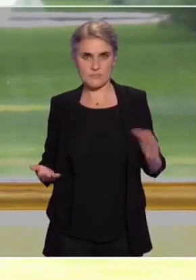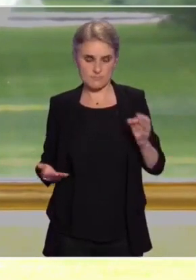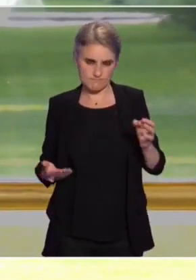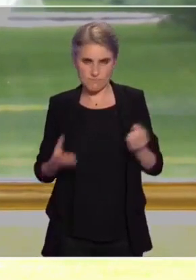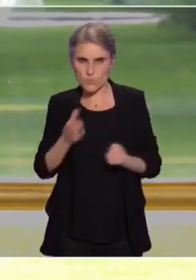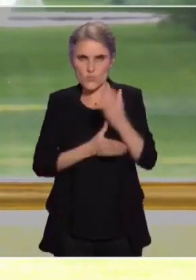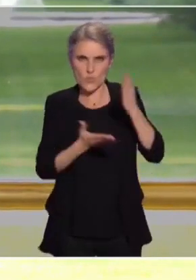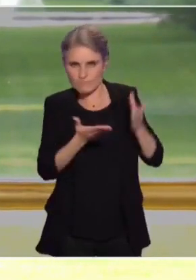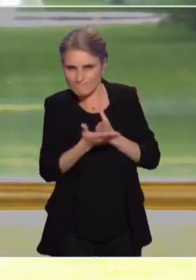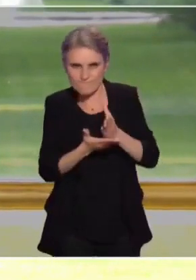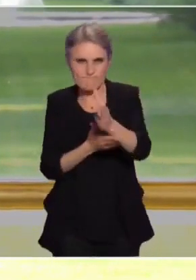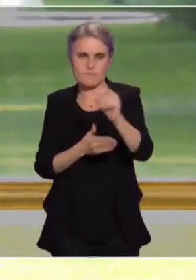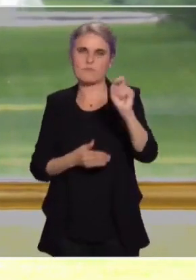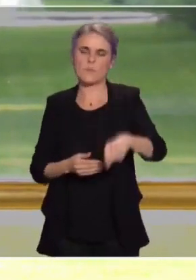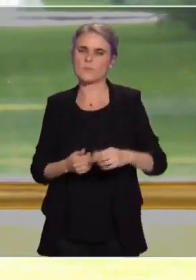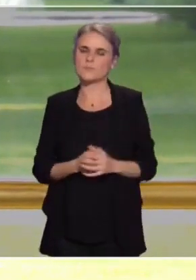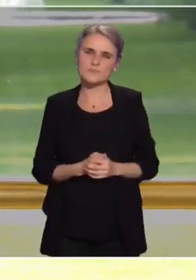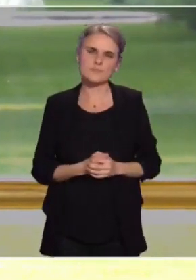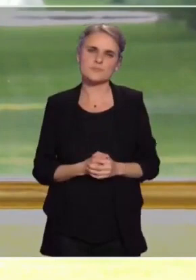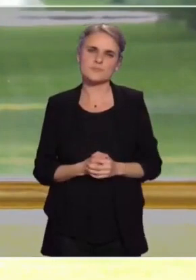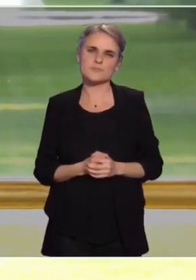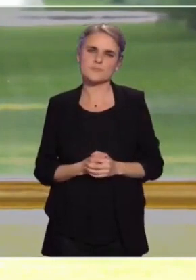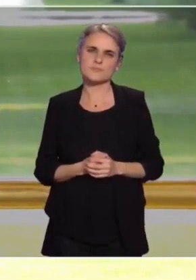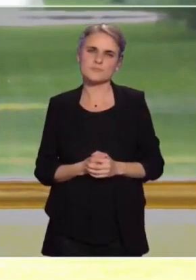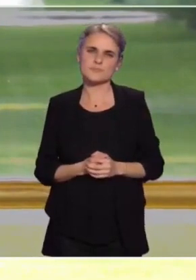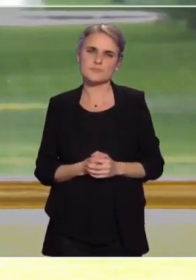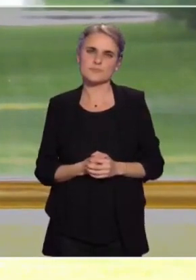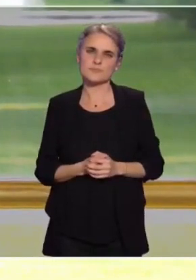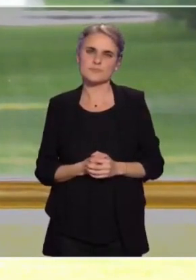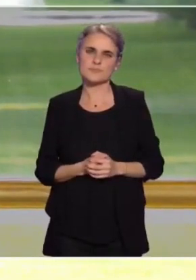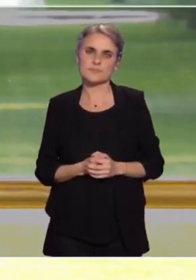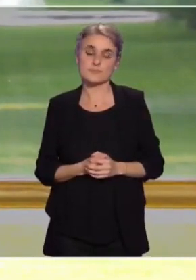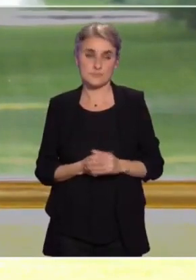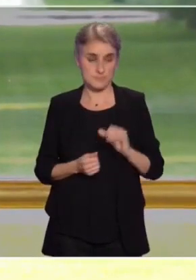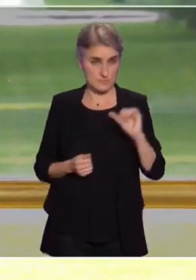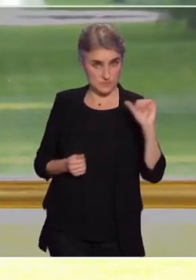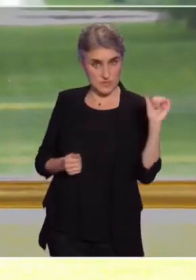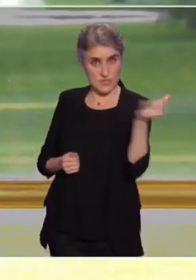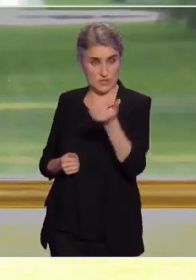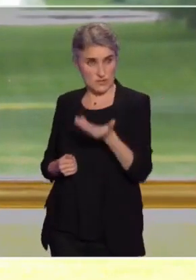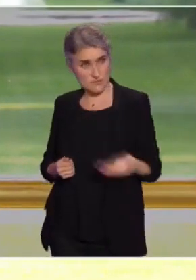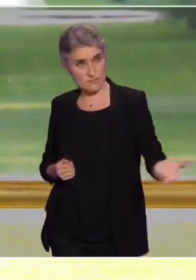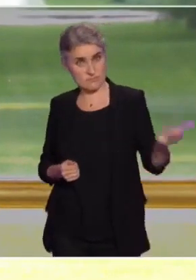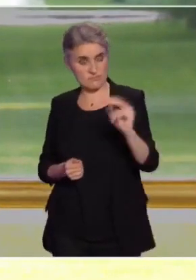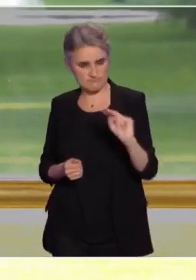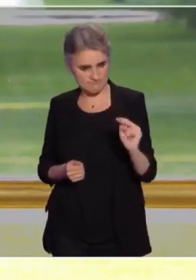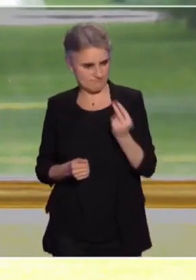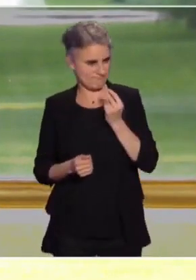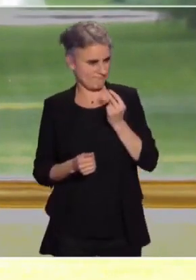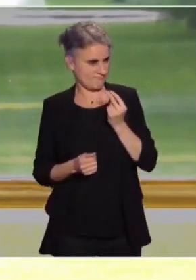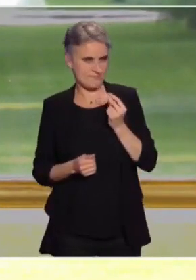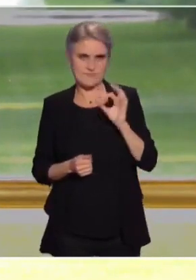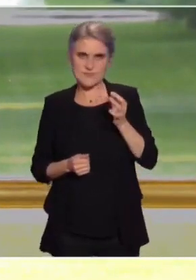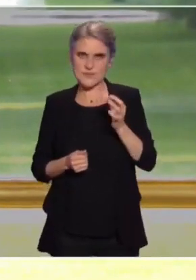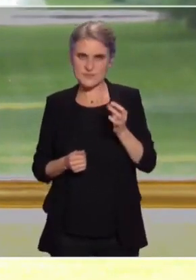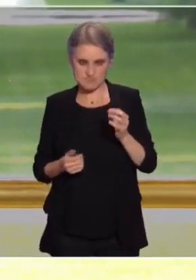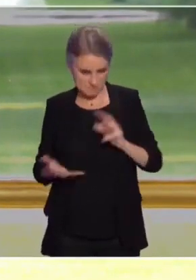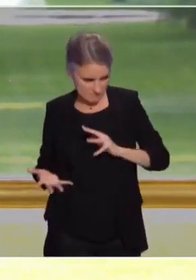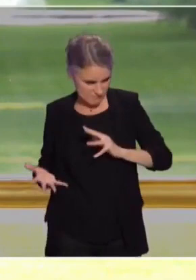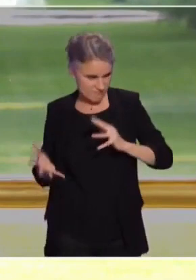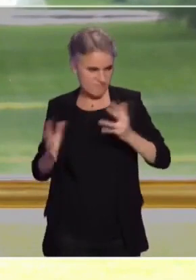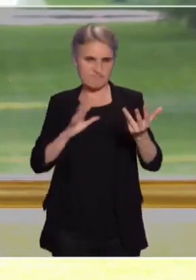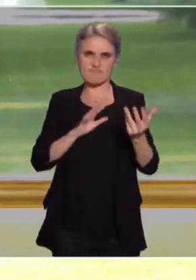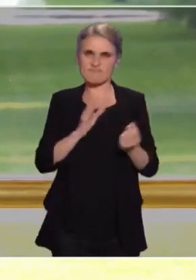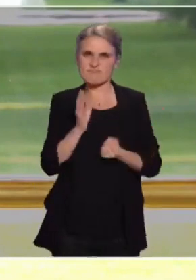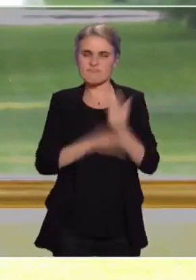chemin c'est ainsi que chacun d'entre nous doit se réinventer comme je les dis que nous devons